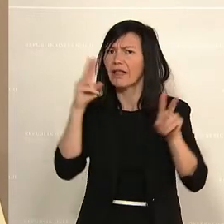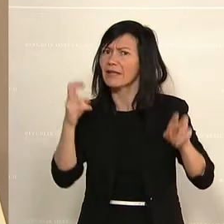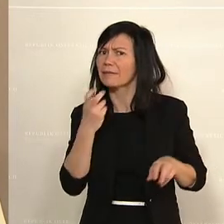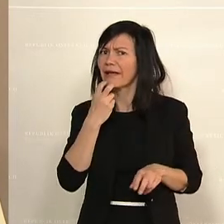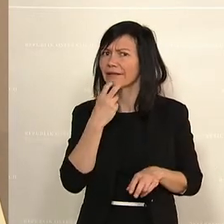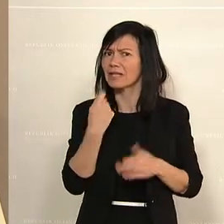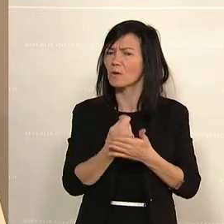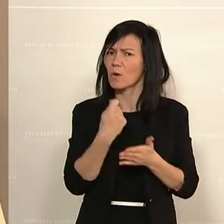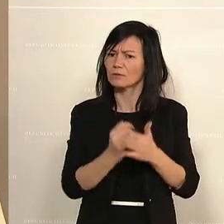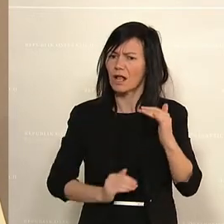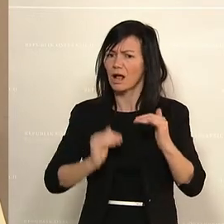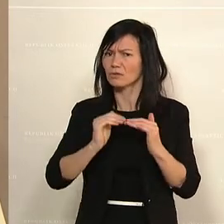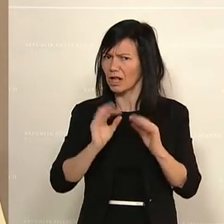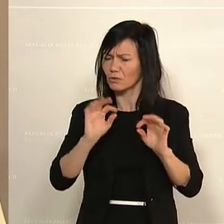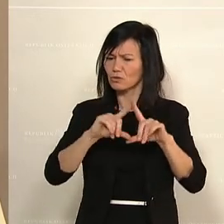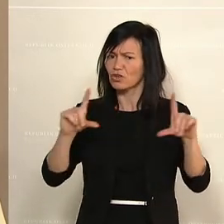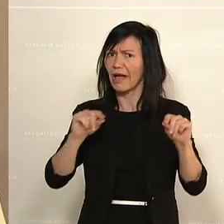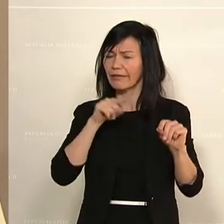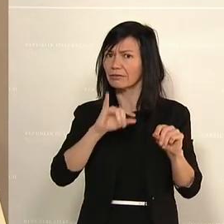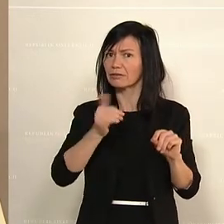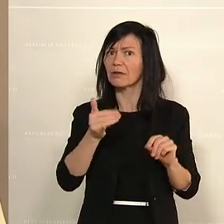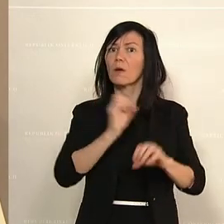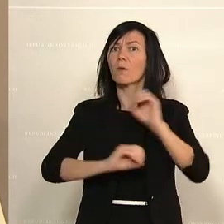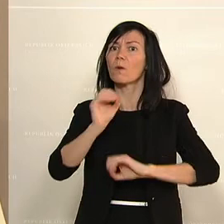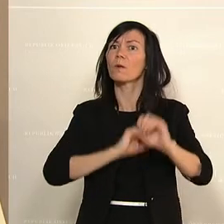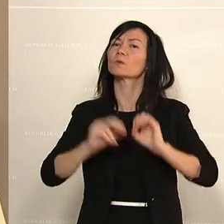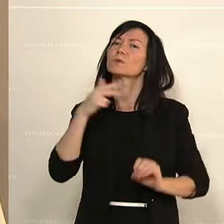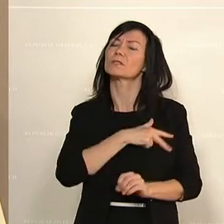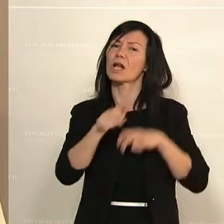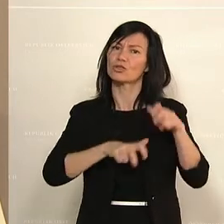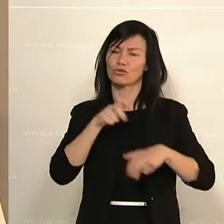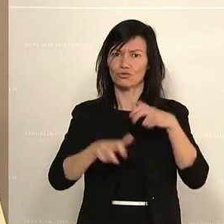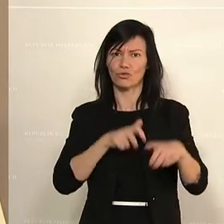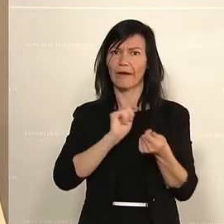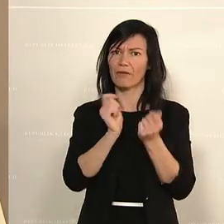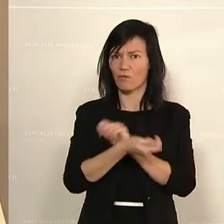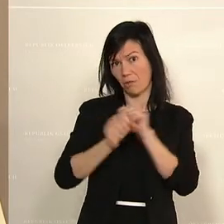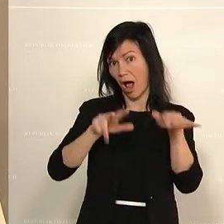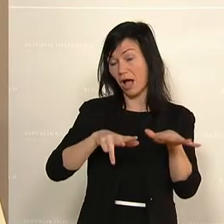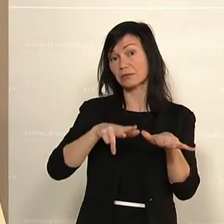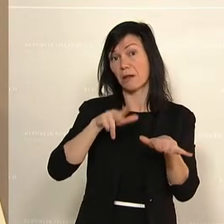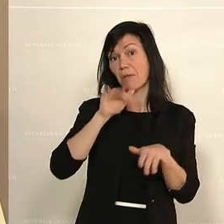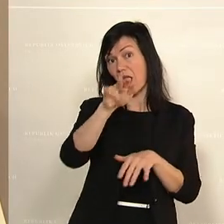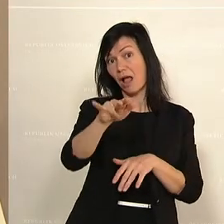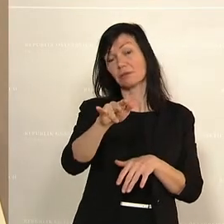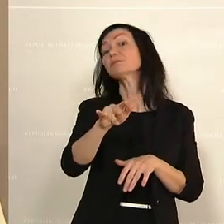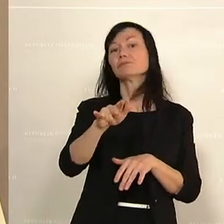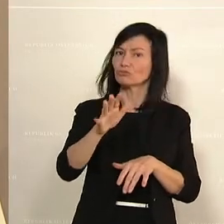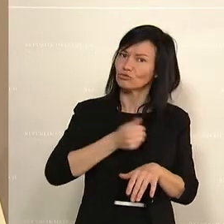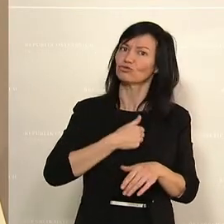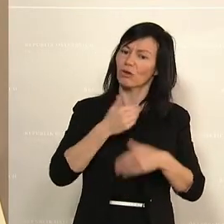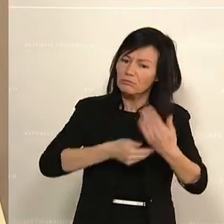Gutschein. Wir haben die ökosoziale Steuerreform mit 18 Milliarden auf den Weg gebracht, wo wir die breite Gesellschaft von Unternehmen über die